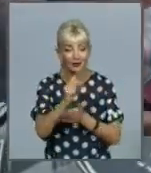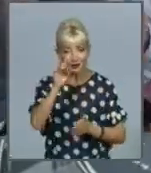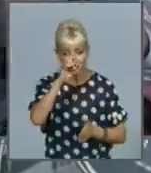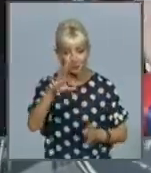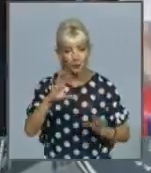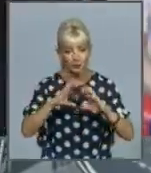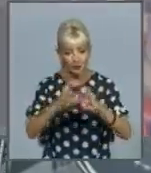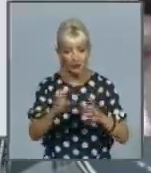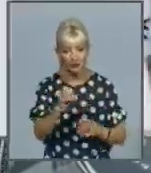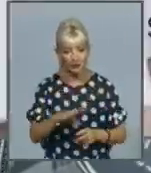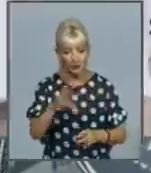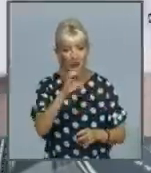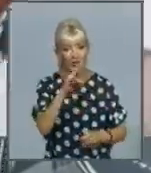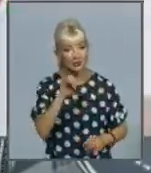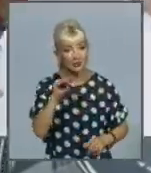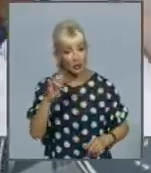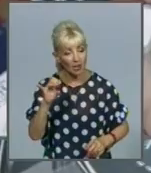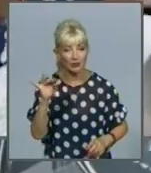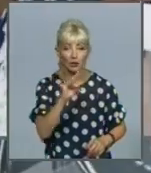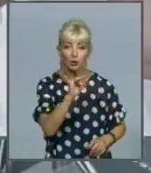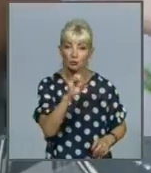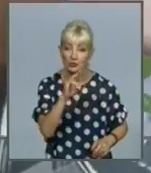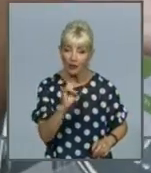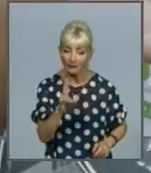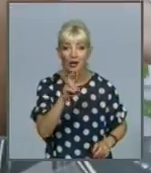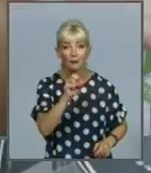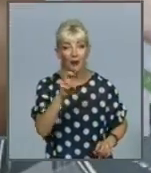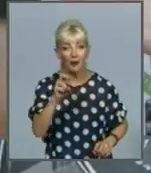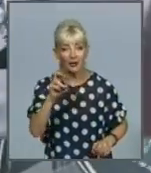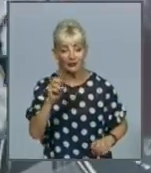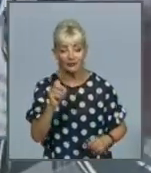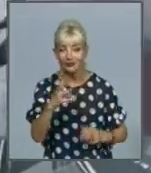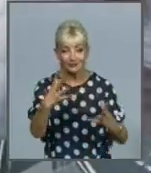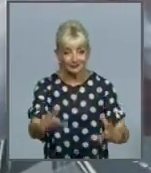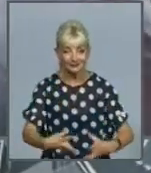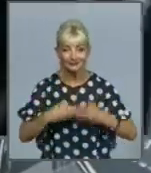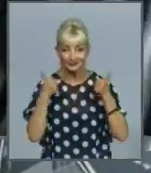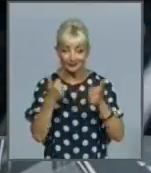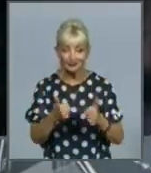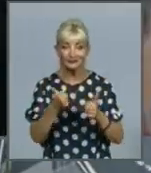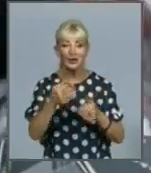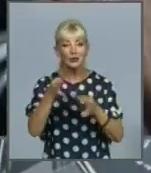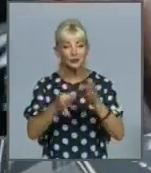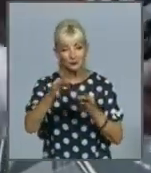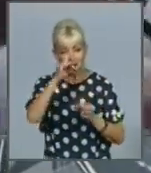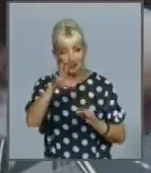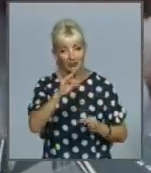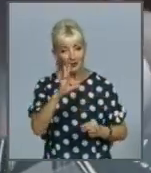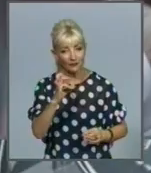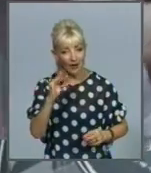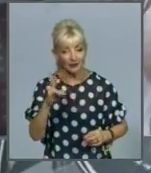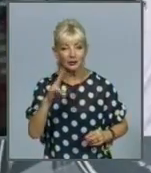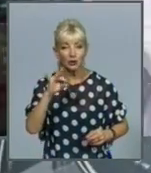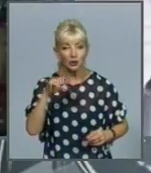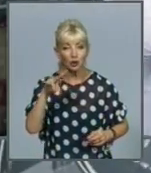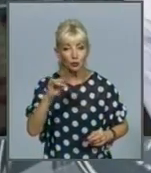Европы Снежана и Руслан Бабаевы. Вышло на заглядение. Соревнования судили титулованные Тарас Ивакин и Виктория